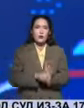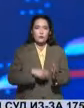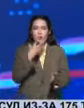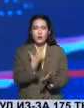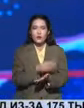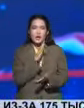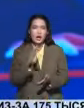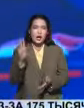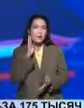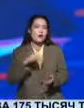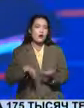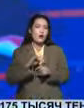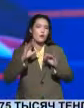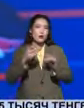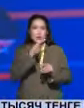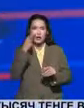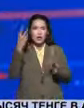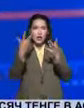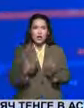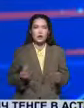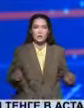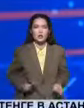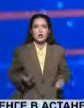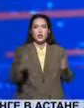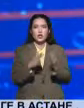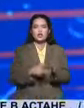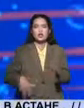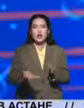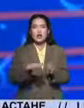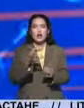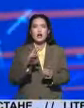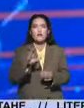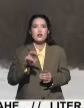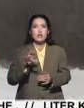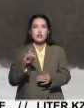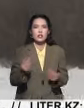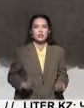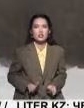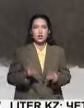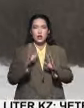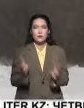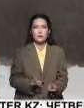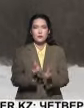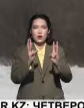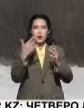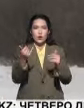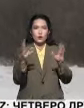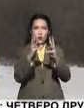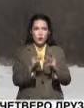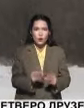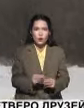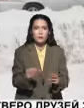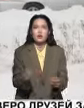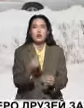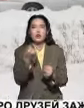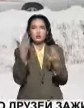собственной матери. Все случилось минувшим днем в одном из жилых домов в райцентре Явленка. В жилом строении произошел пожар. В ходе его тушения огнеборцы